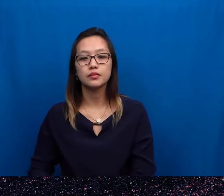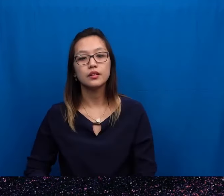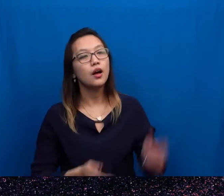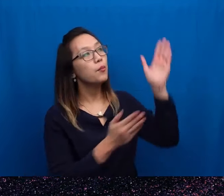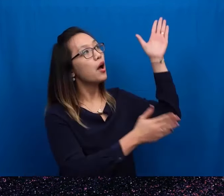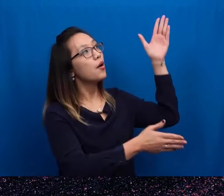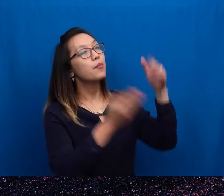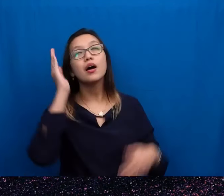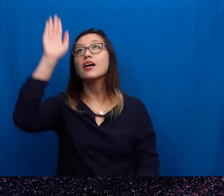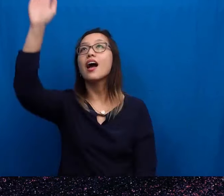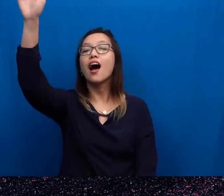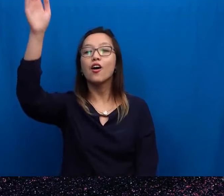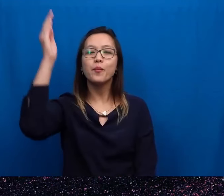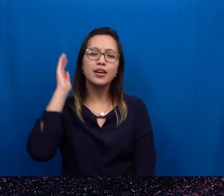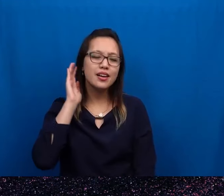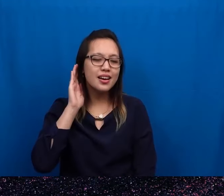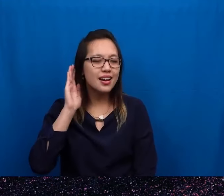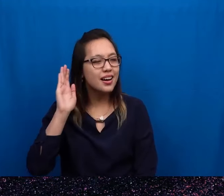Bapa kau